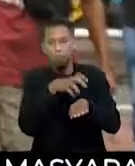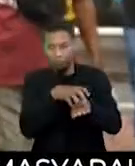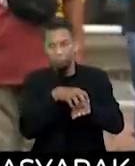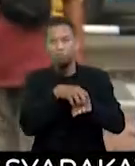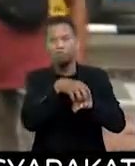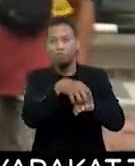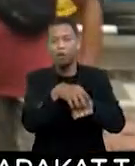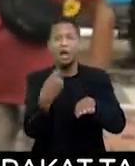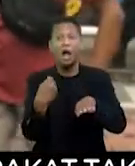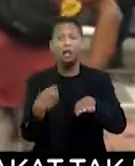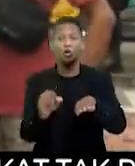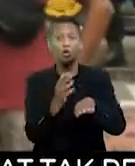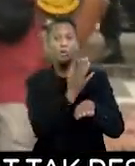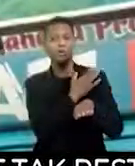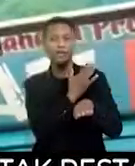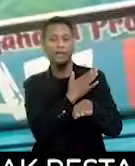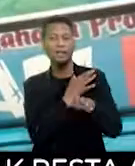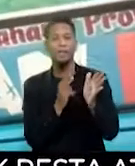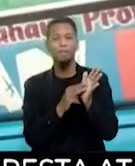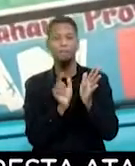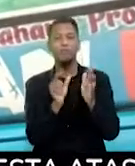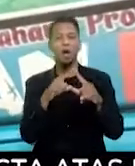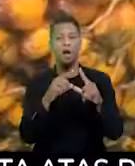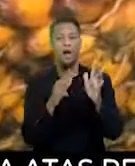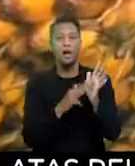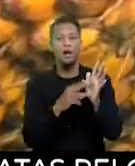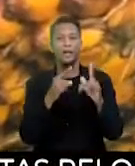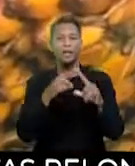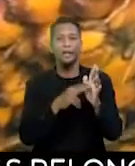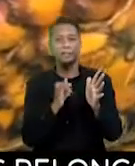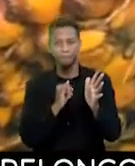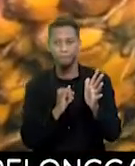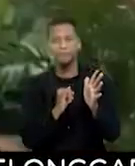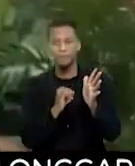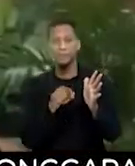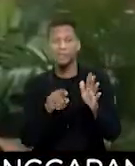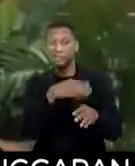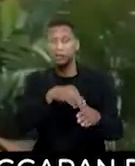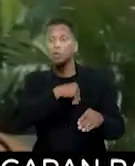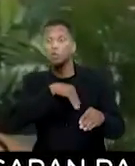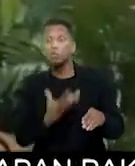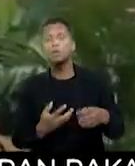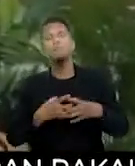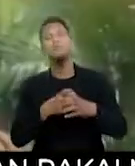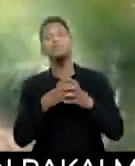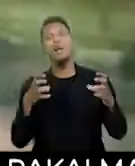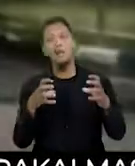Selatan. Saat ini petani mengalami kerugian besar, banyak buah sawit yang seharusnya bisa dijual justru menumpuk di